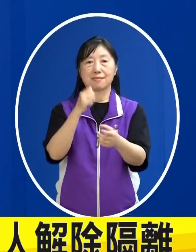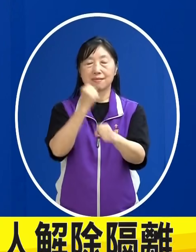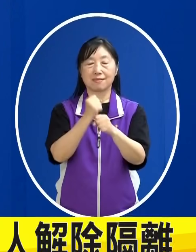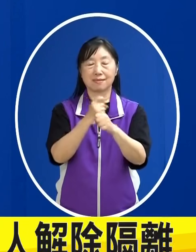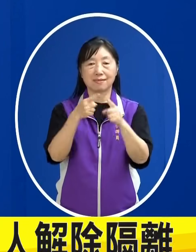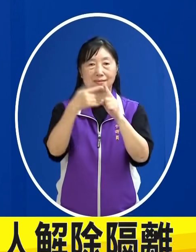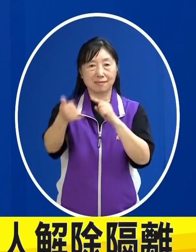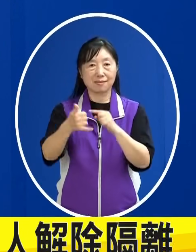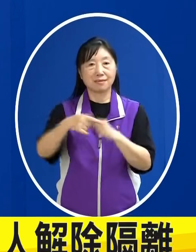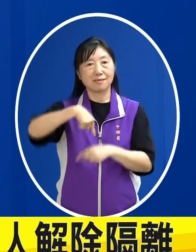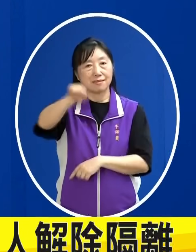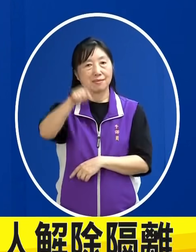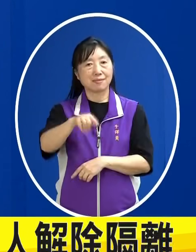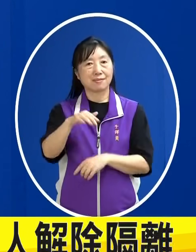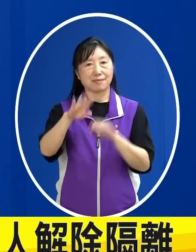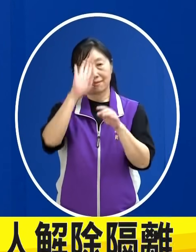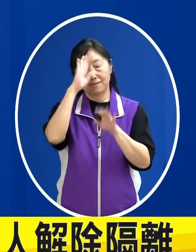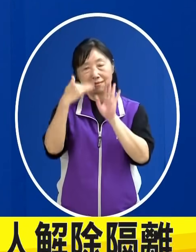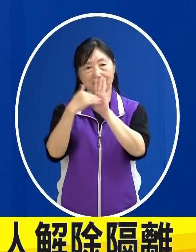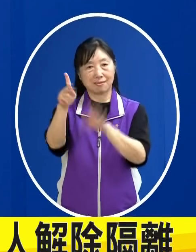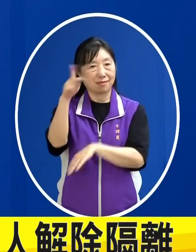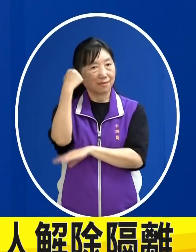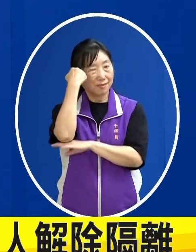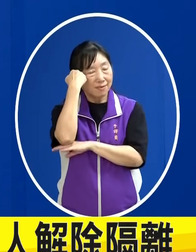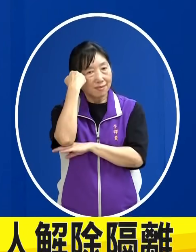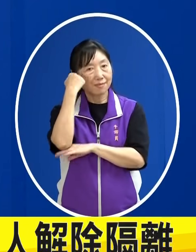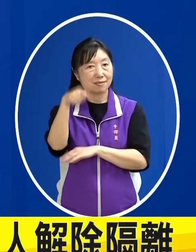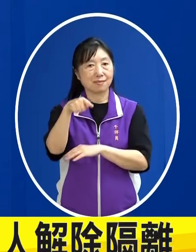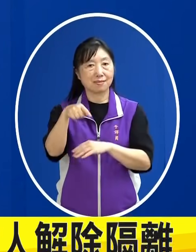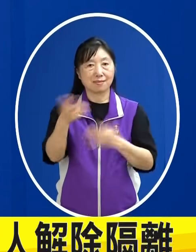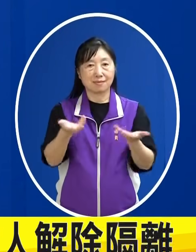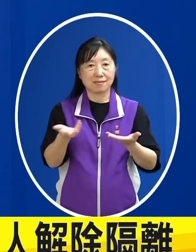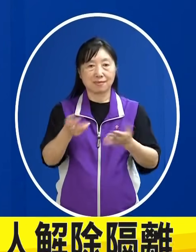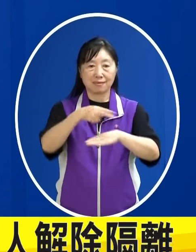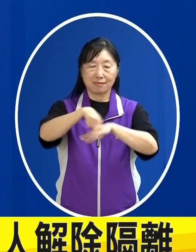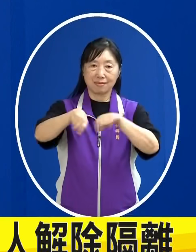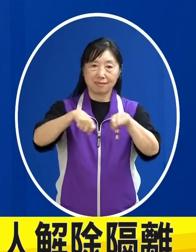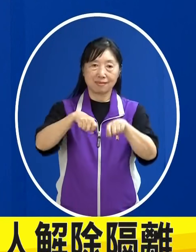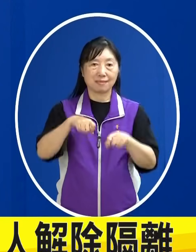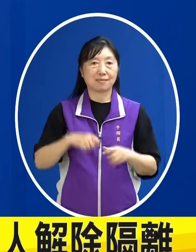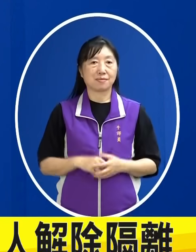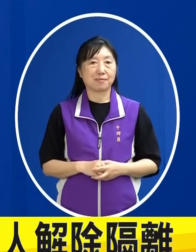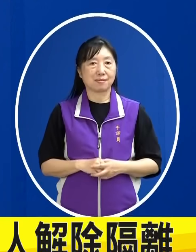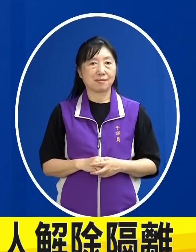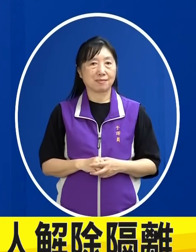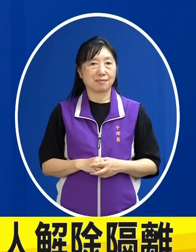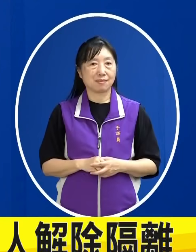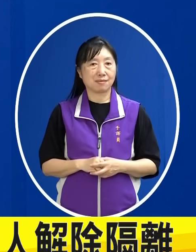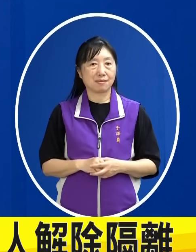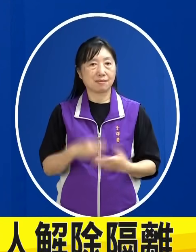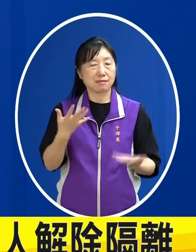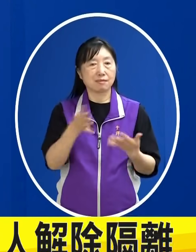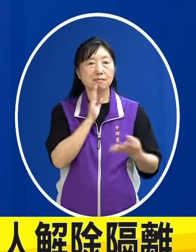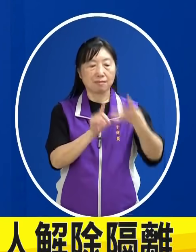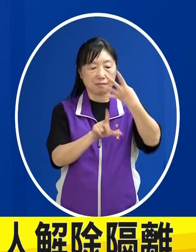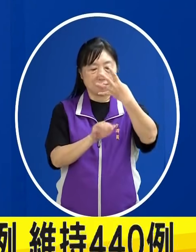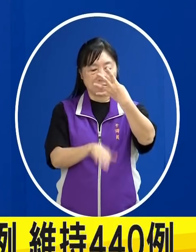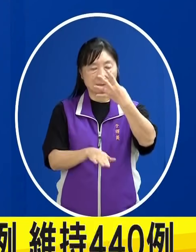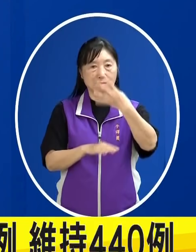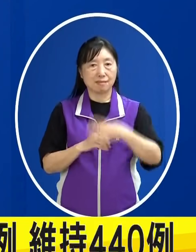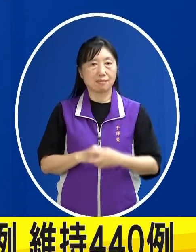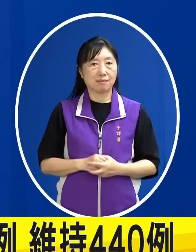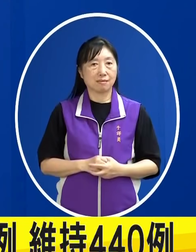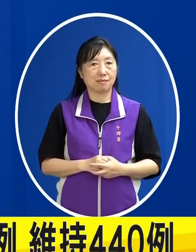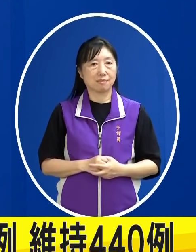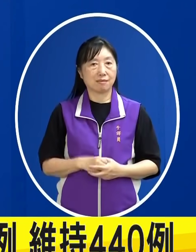旅宿要点的一个措施。那大概在四月底